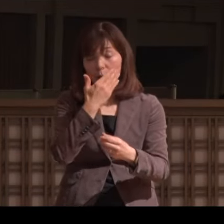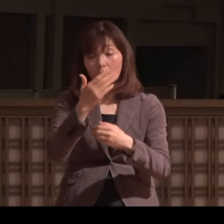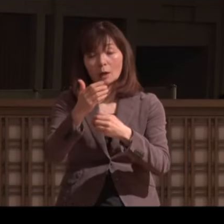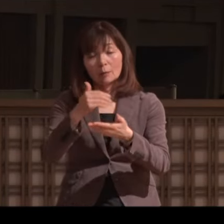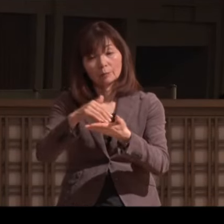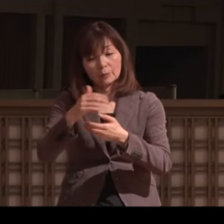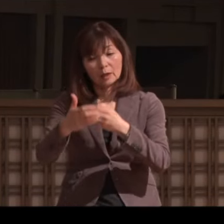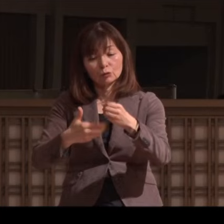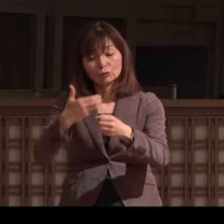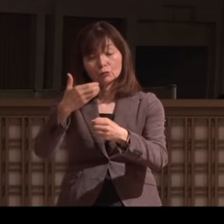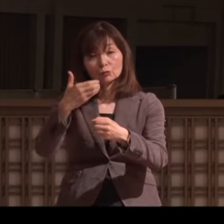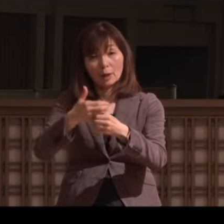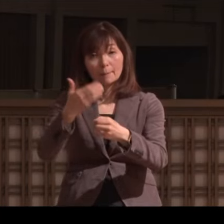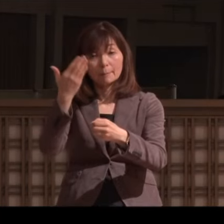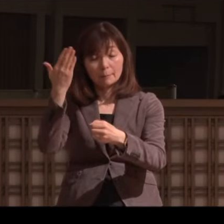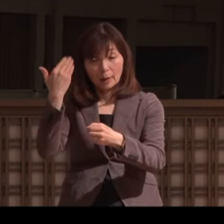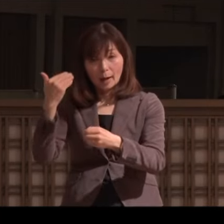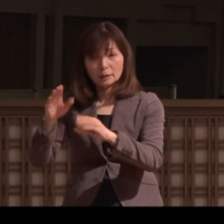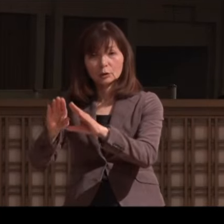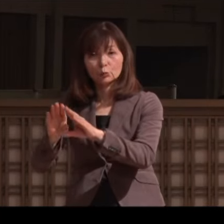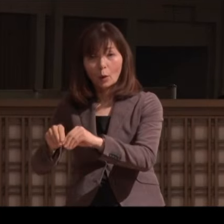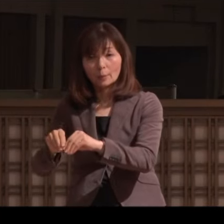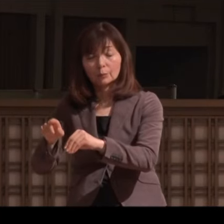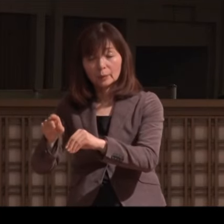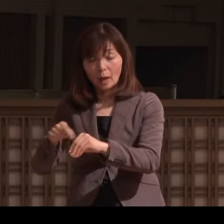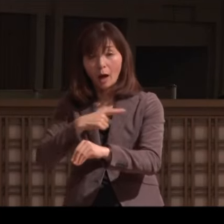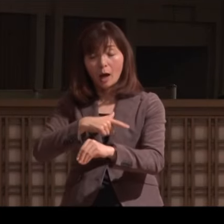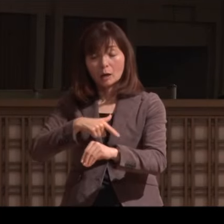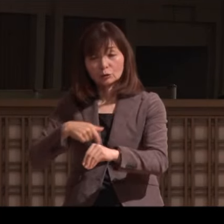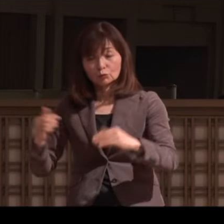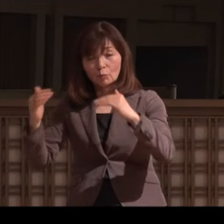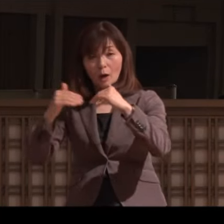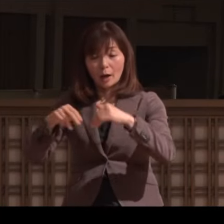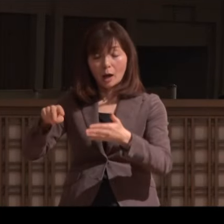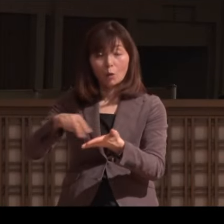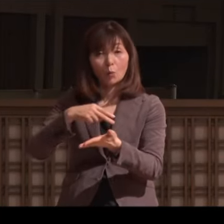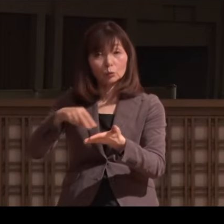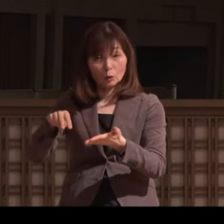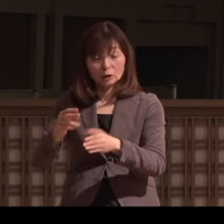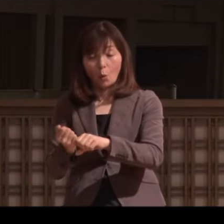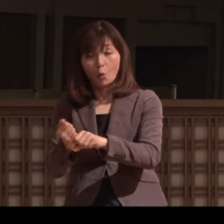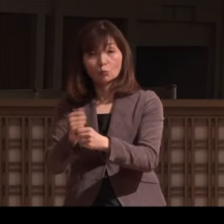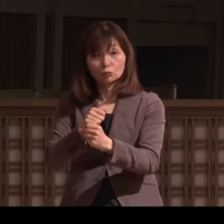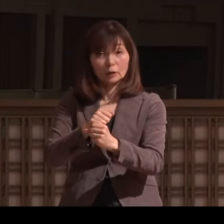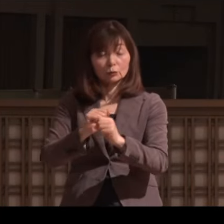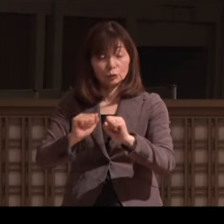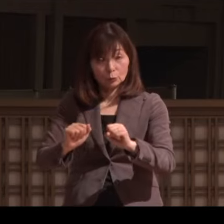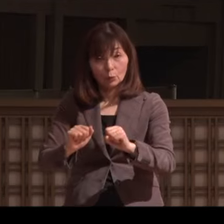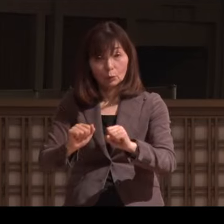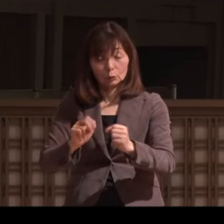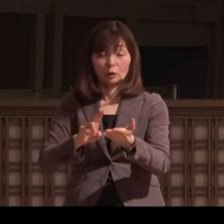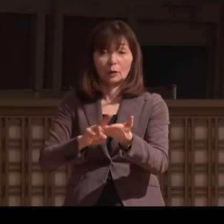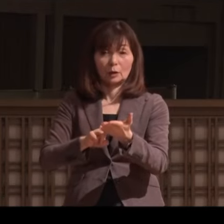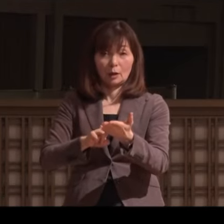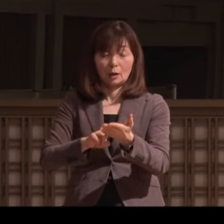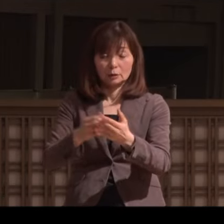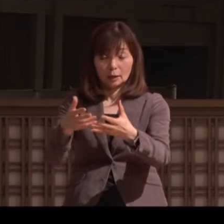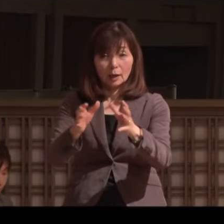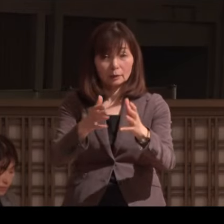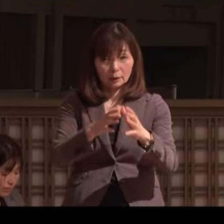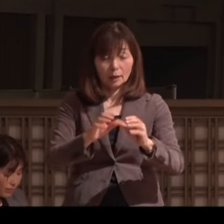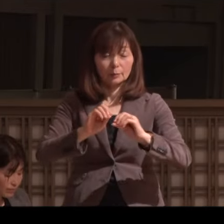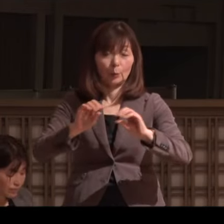に消滅しておりました先ほど言いました熊踊りを復活しようということになりましてこれを団体に声を